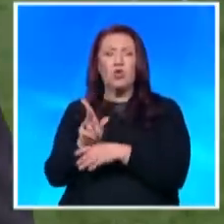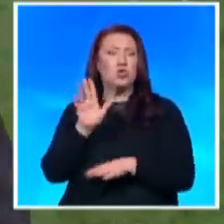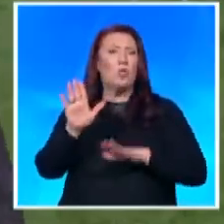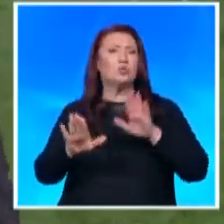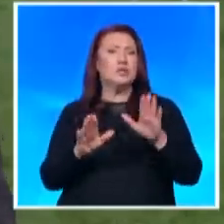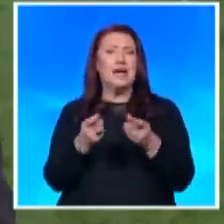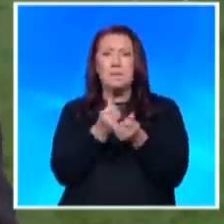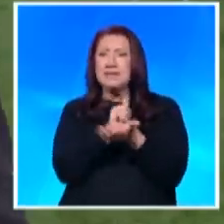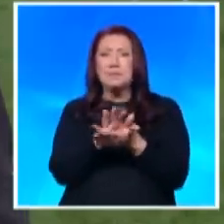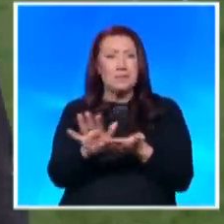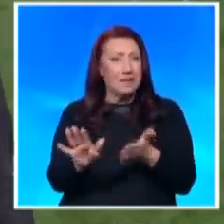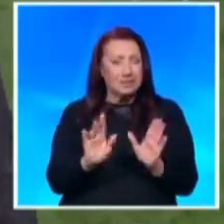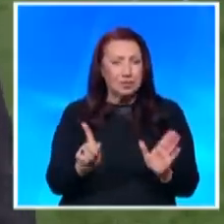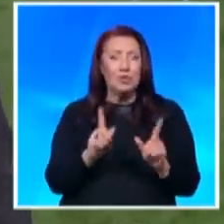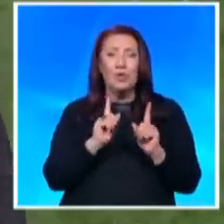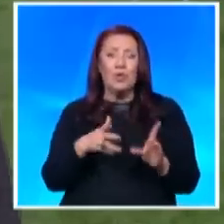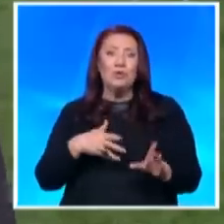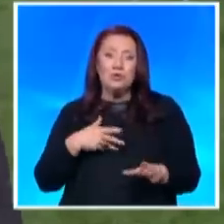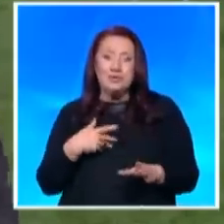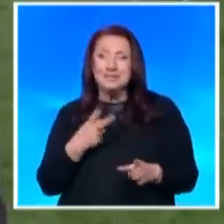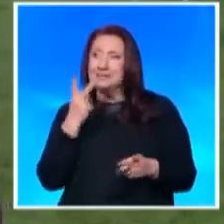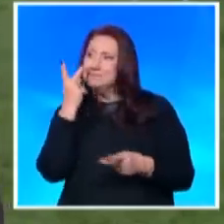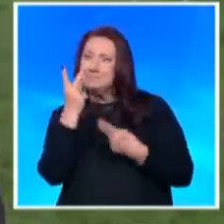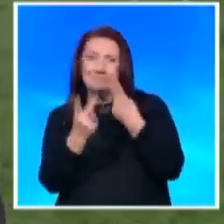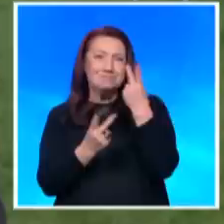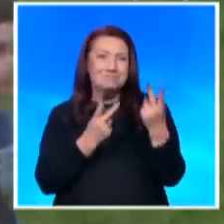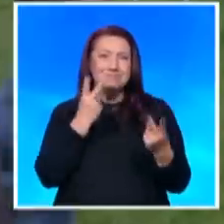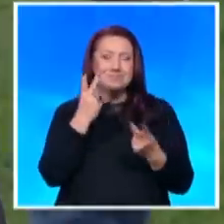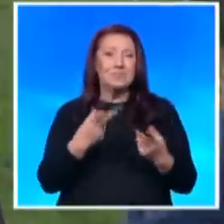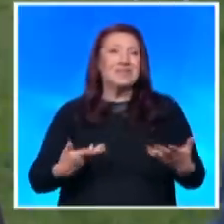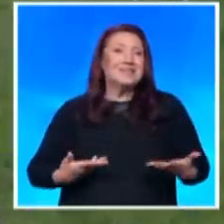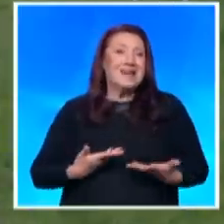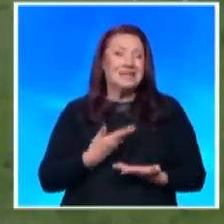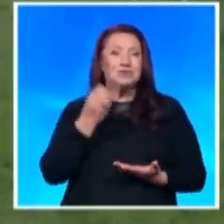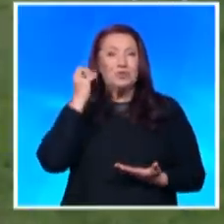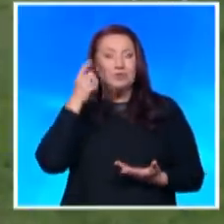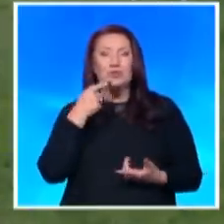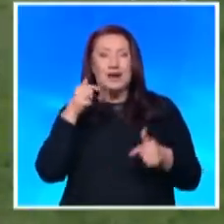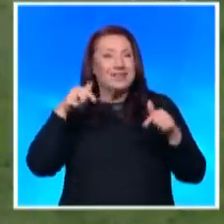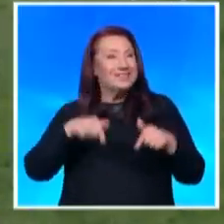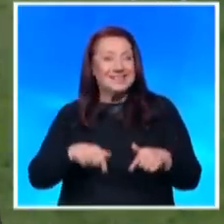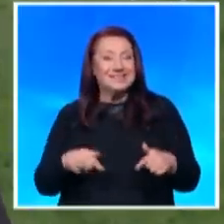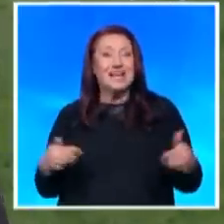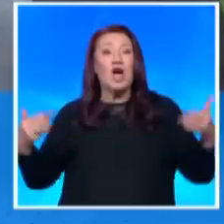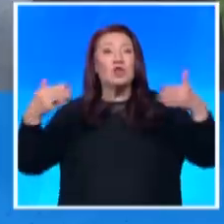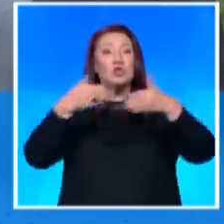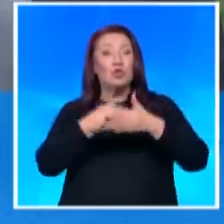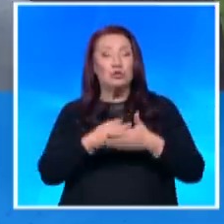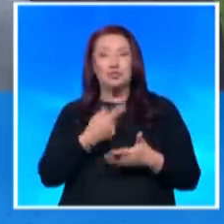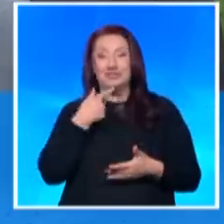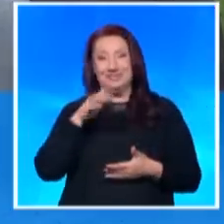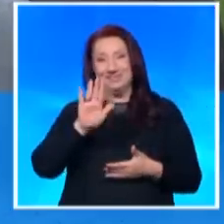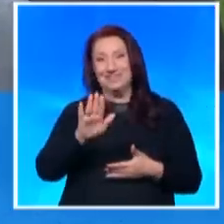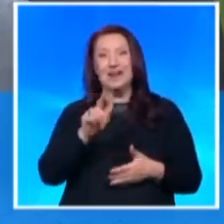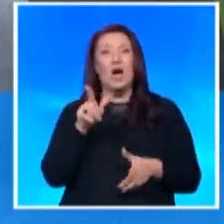разбрахте. Така че който иска да си подари една интересна вечер, наситена с култура, да заповяда в нощта на музеите.